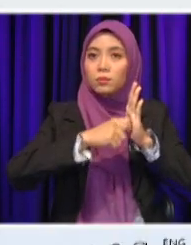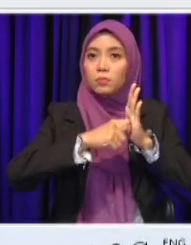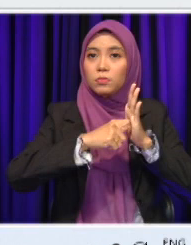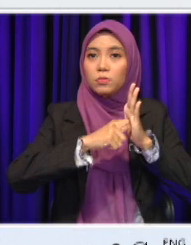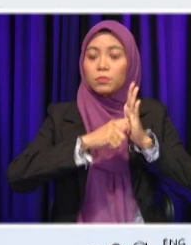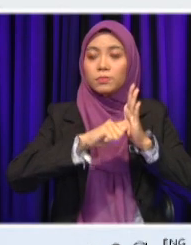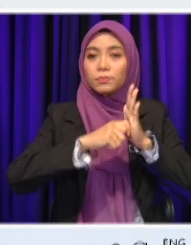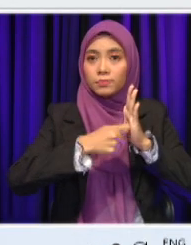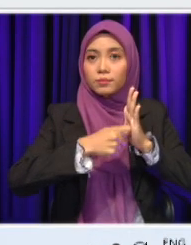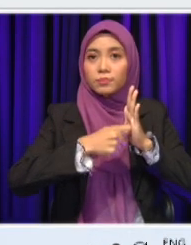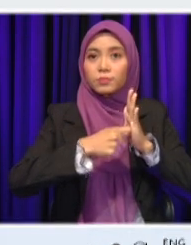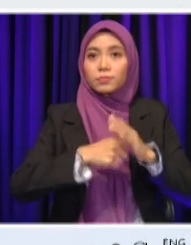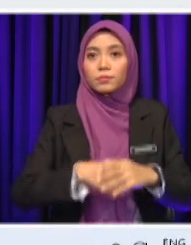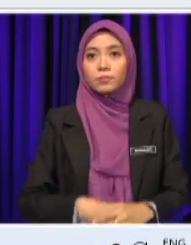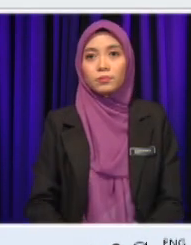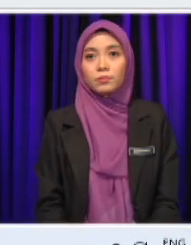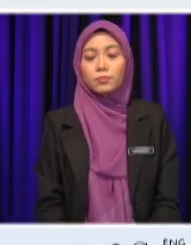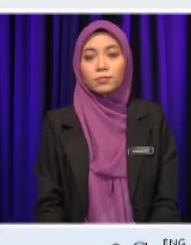menggunakan